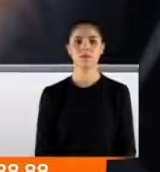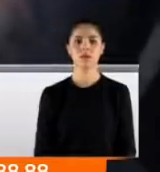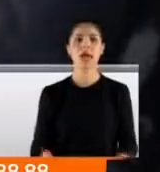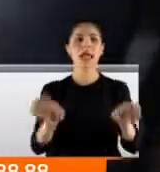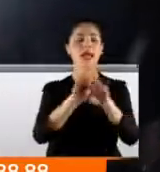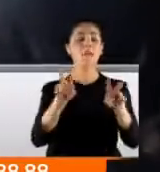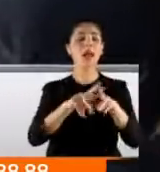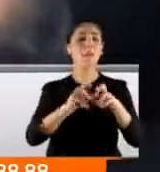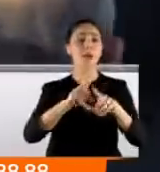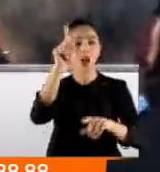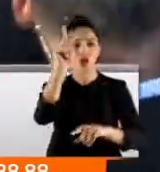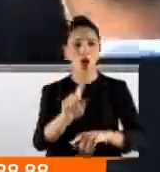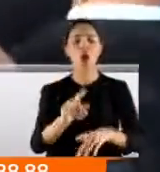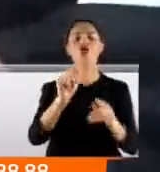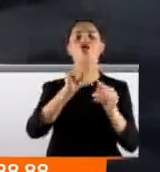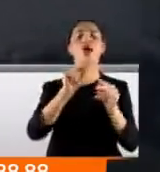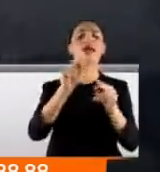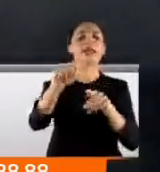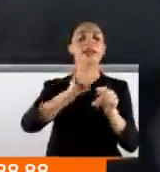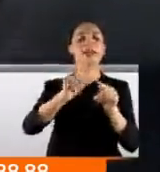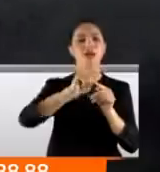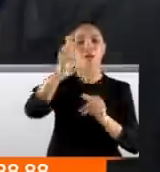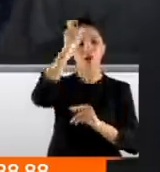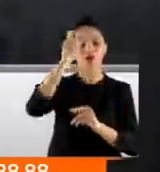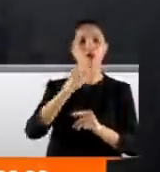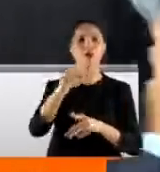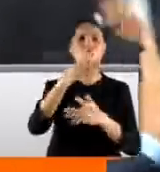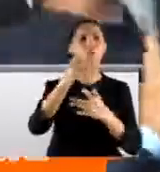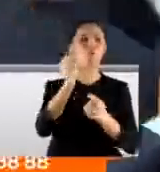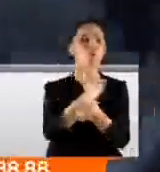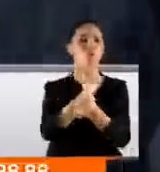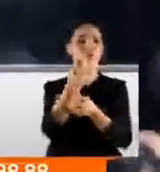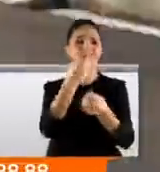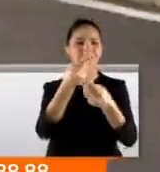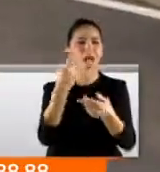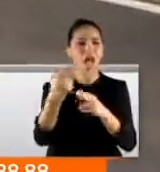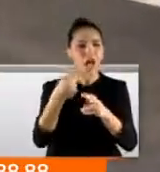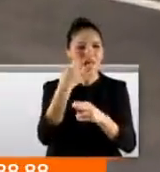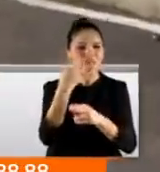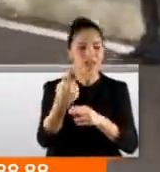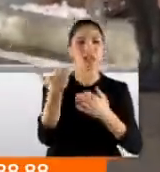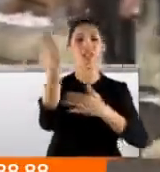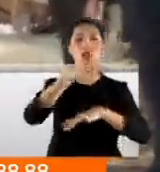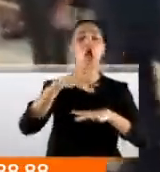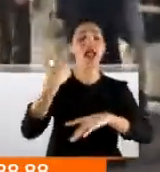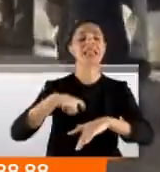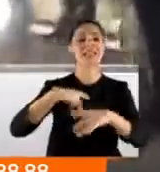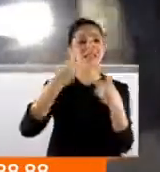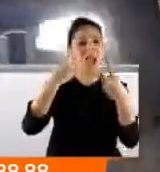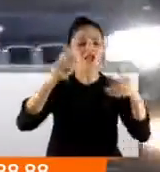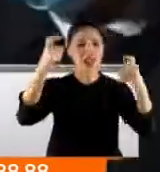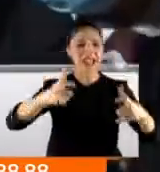Kapalı Maraş'ta önce Kıbrıs Türk mutfağı örneklerinin tadına baktılar, ardından uzun yıllar sonra sivillere açılan bölgede